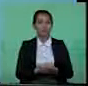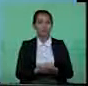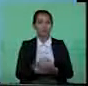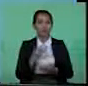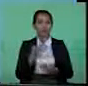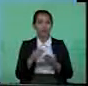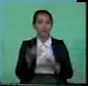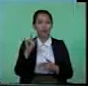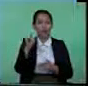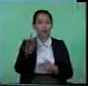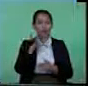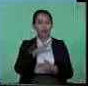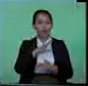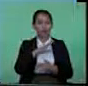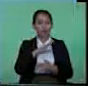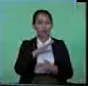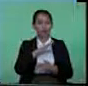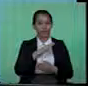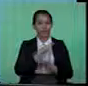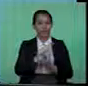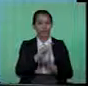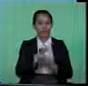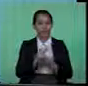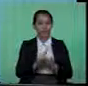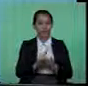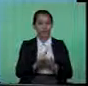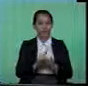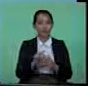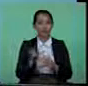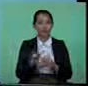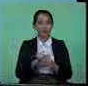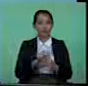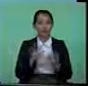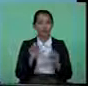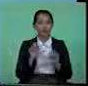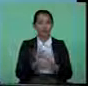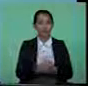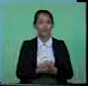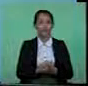Agar xatolikka yo'l qo'ygan bo'lsangiz, albatta darhol tuzatib oling.